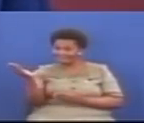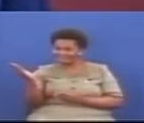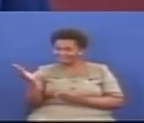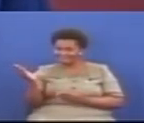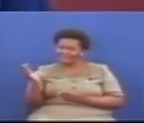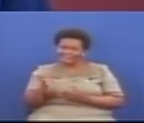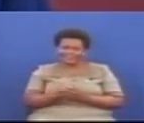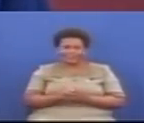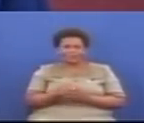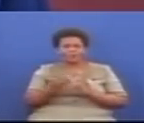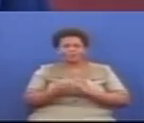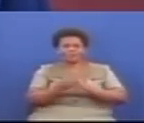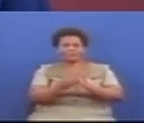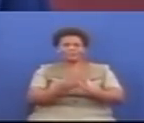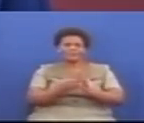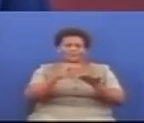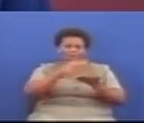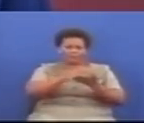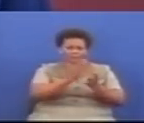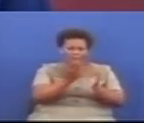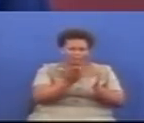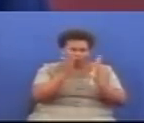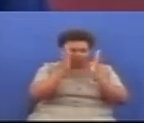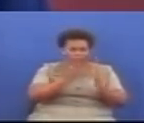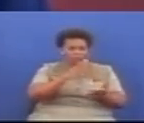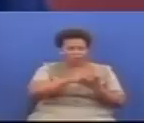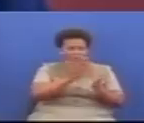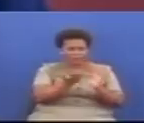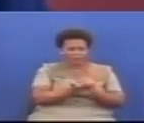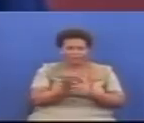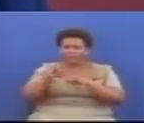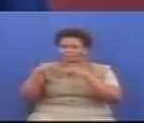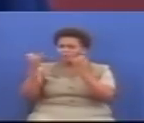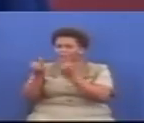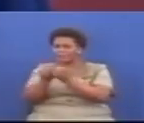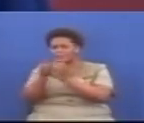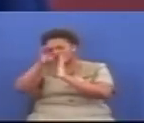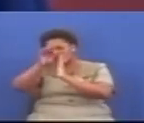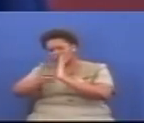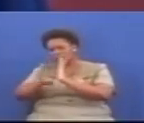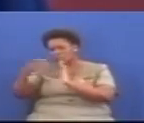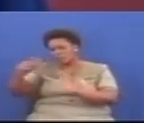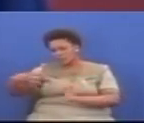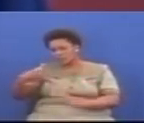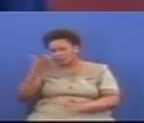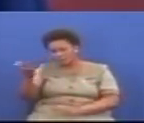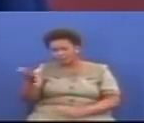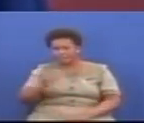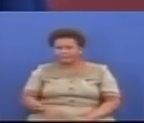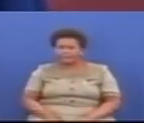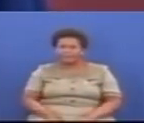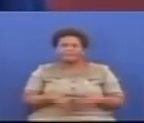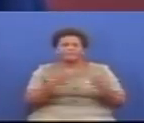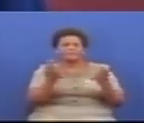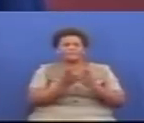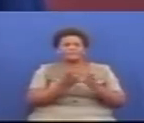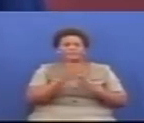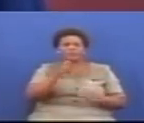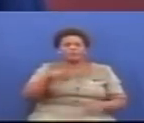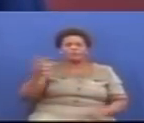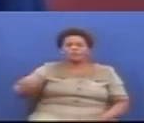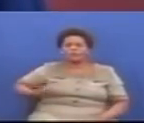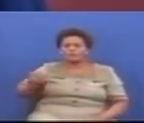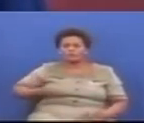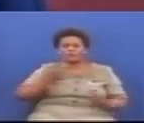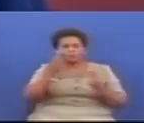na wakuu wa idara na taasisi zilizopo chini ya wizara hiyo ya Fedha na Mipango. Pia wapo wageni wengine wa